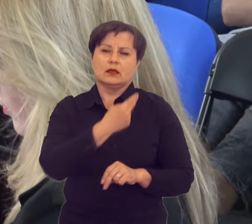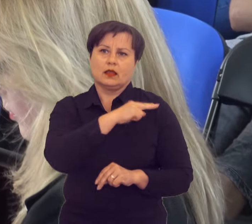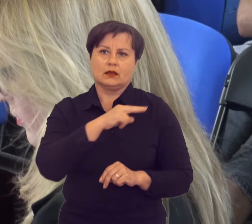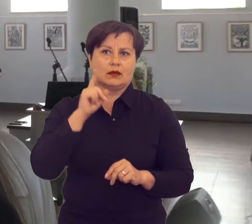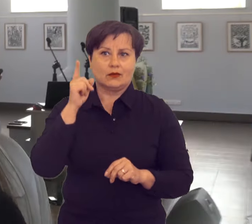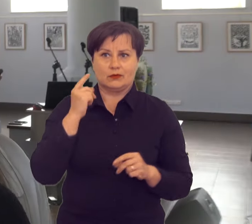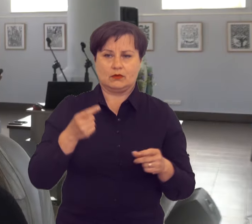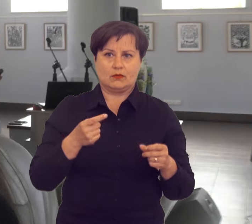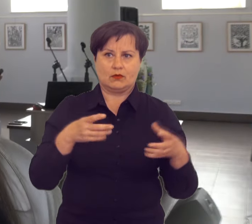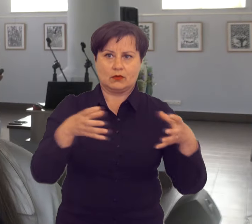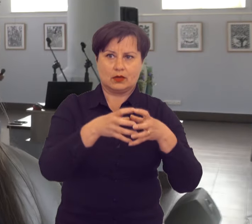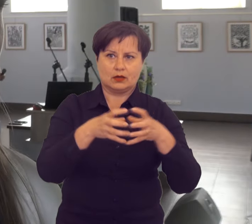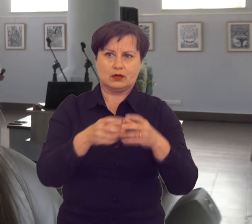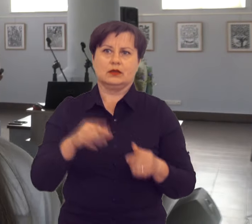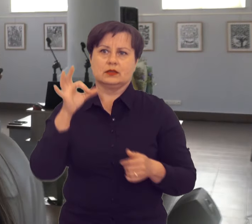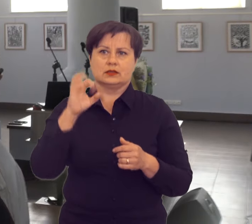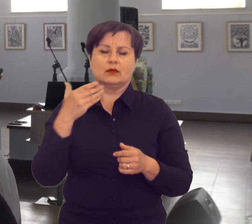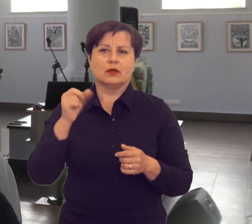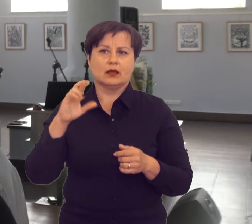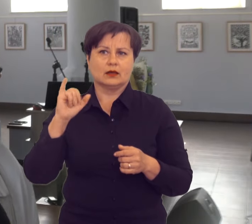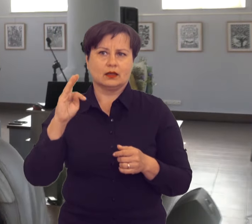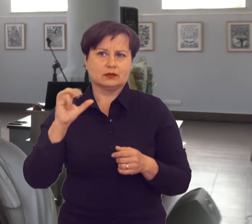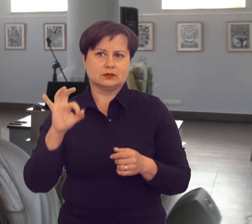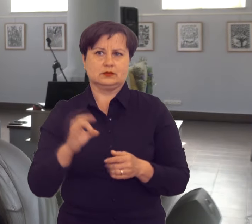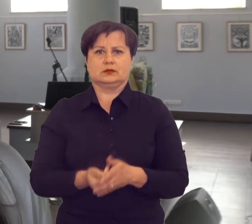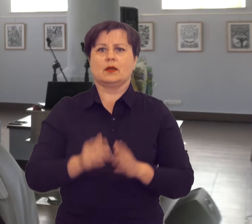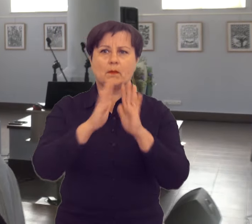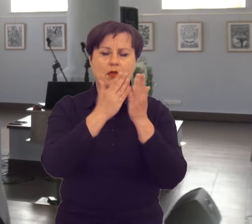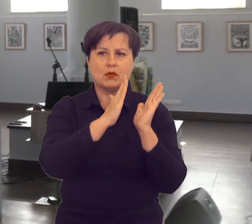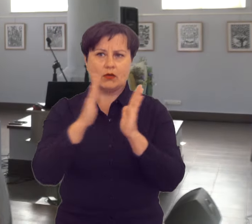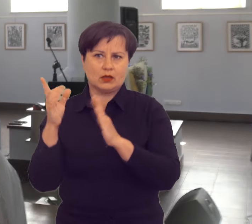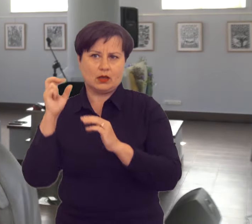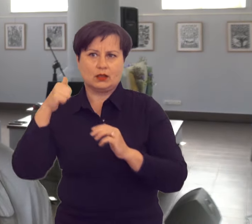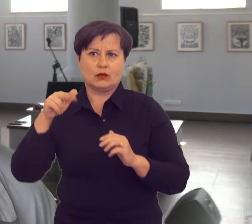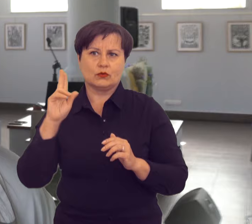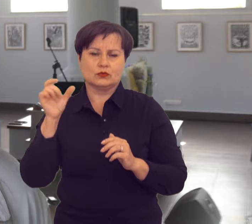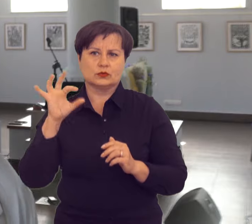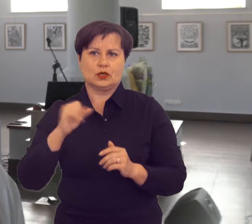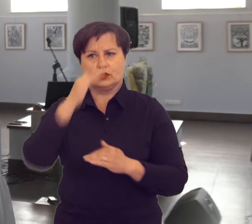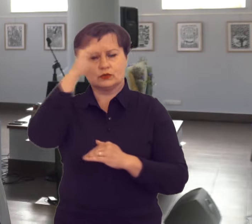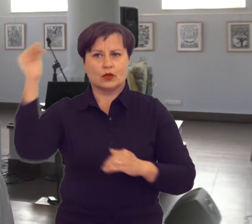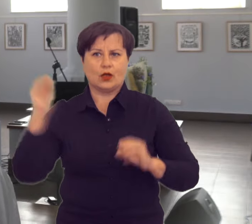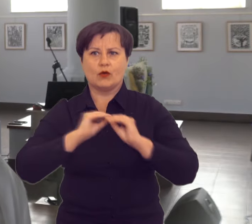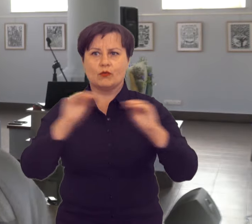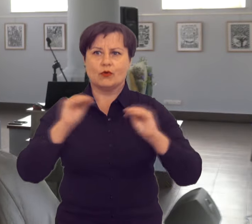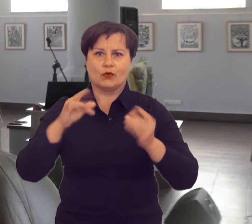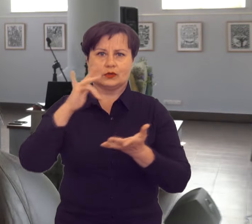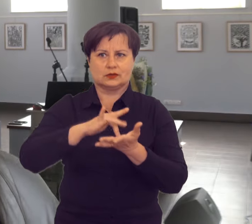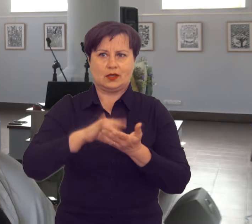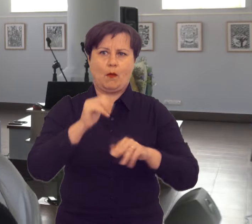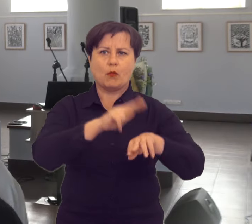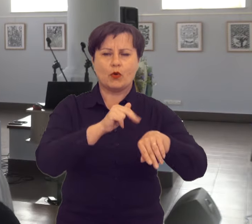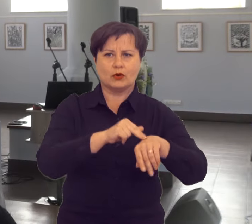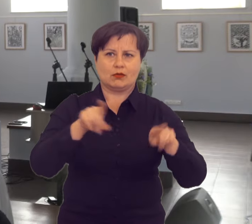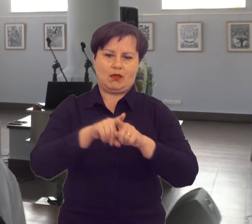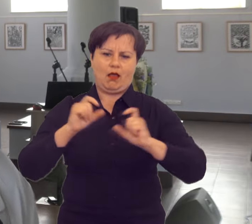taryba, turim ir samariečių, turim ir Kėdainių Dukšos biblioteką, turim ir Kėdainių suaugusių jaunimo mokymų